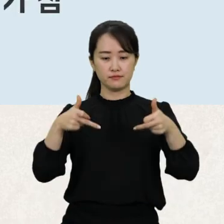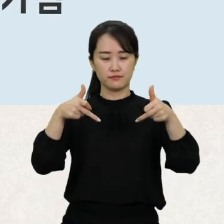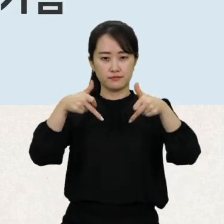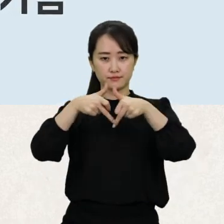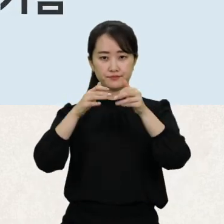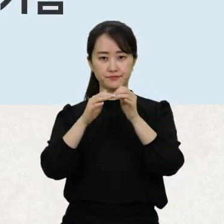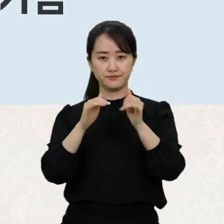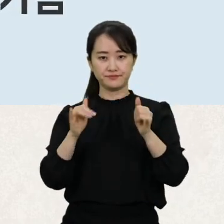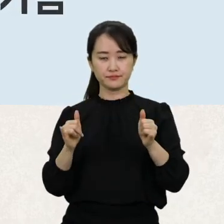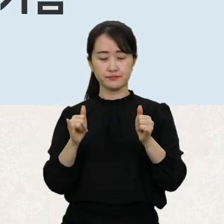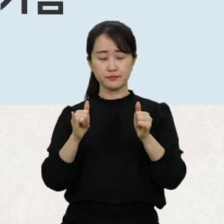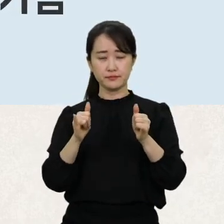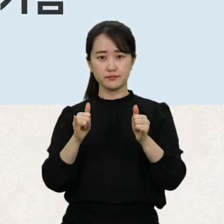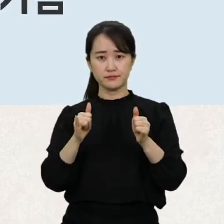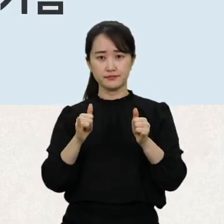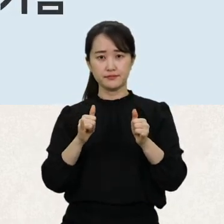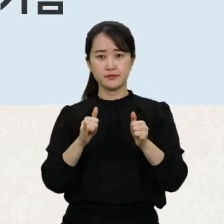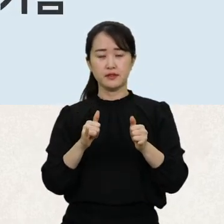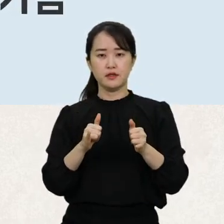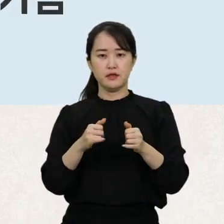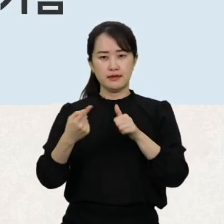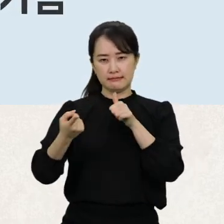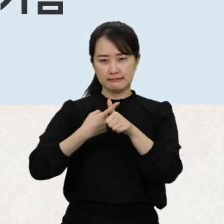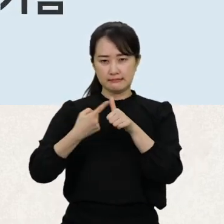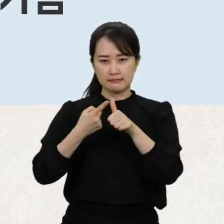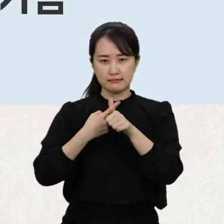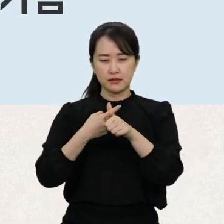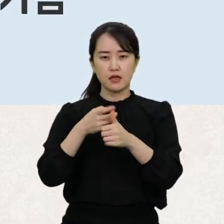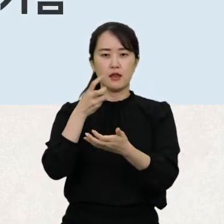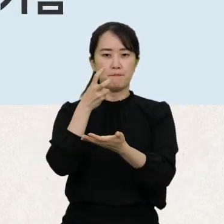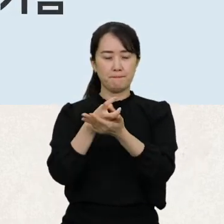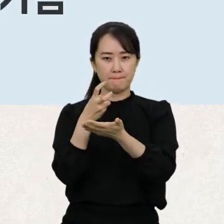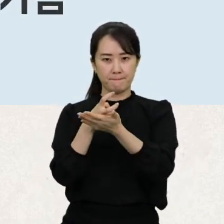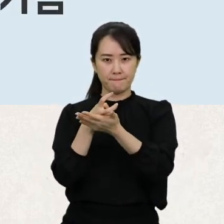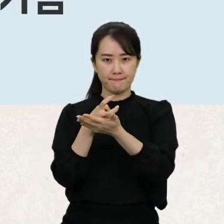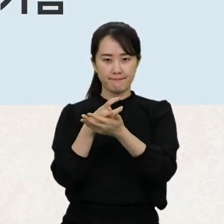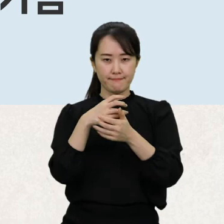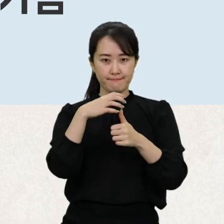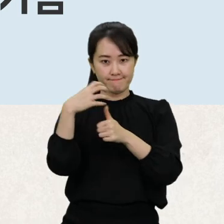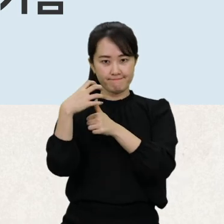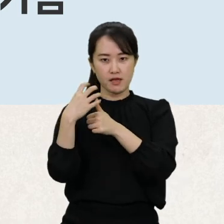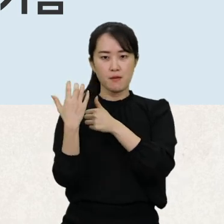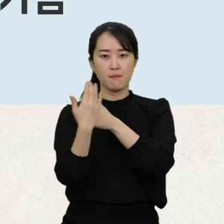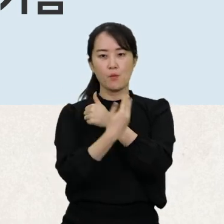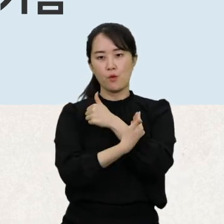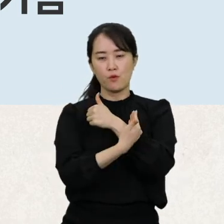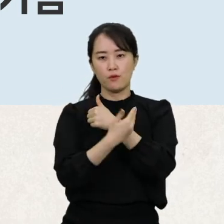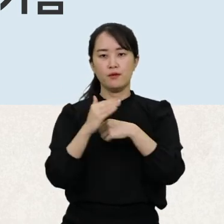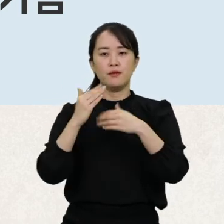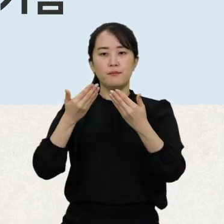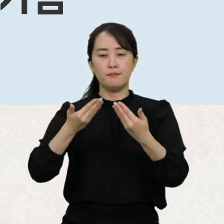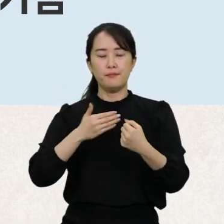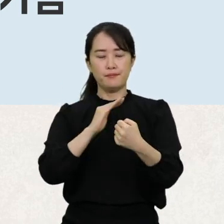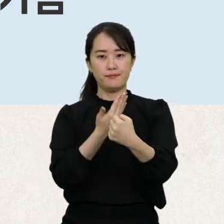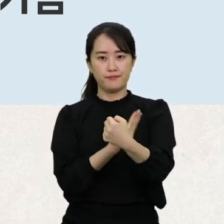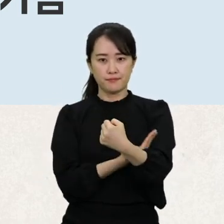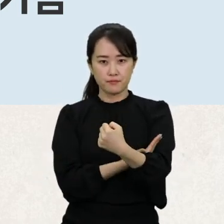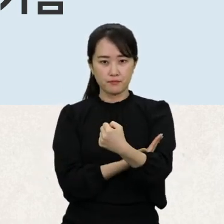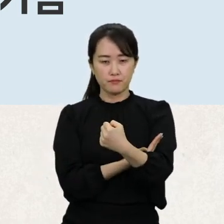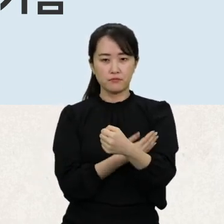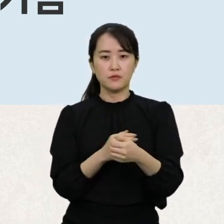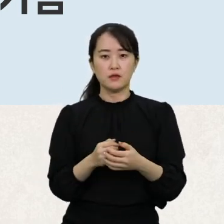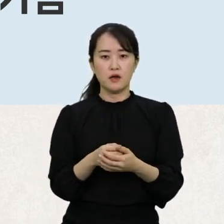장애인은 그러한 간섭이나 비난으로부터 법의 보호를 받을 권리를 가지며 국가에서는 이를 보장하기